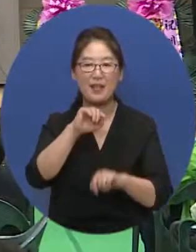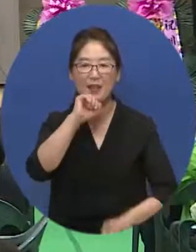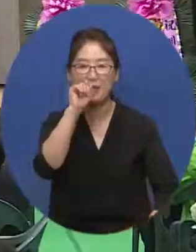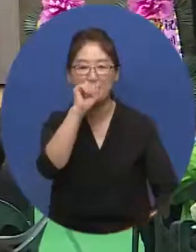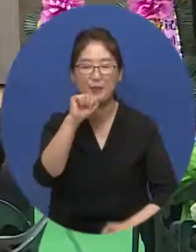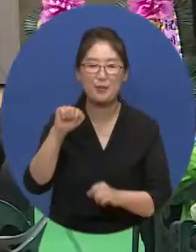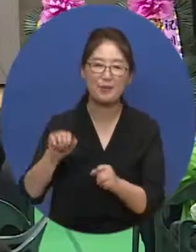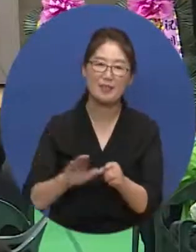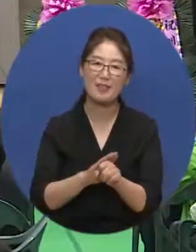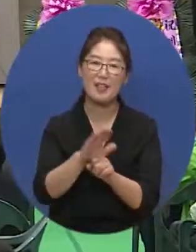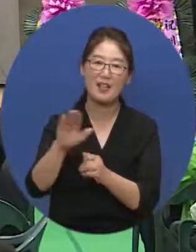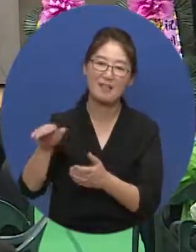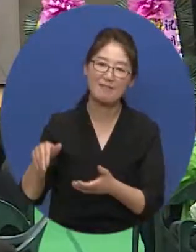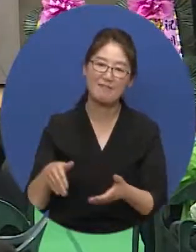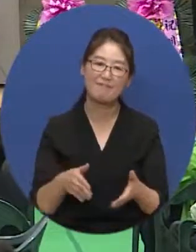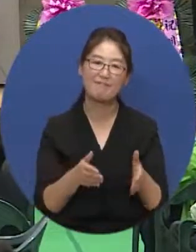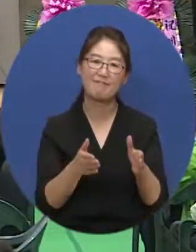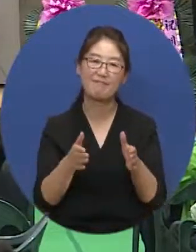사랑끼리야.